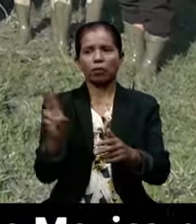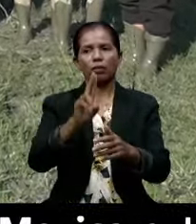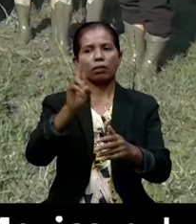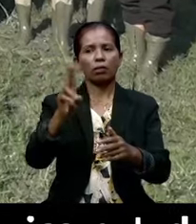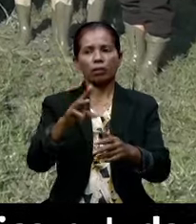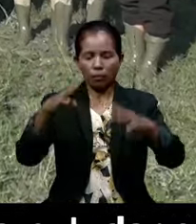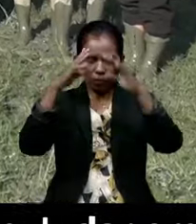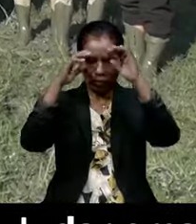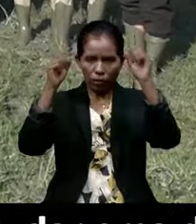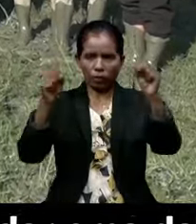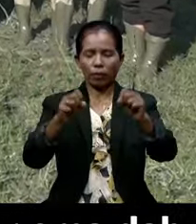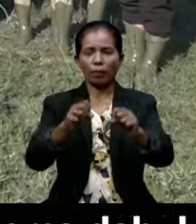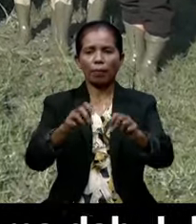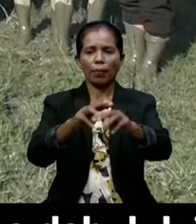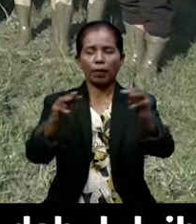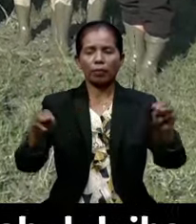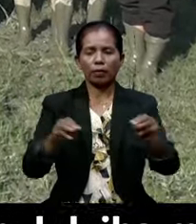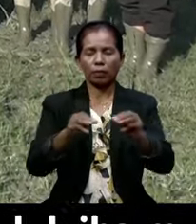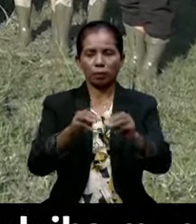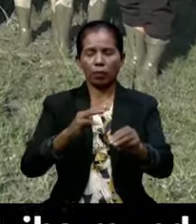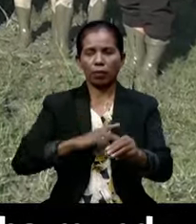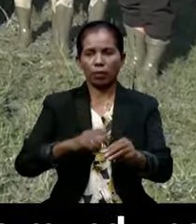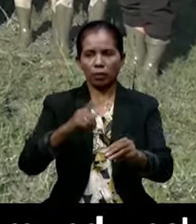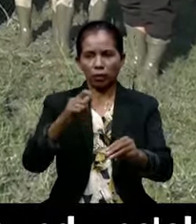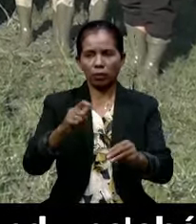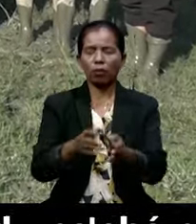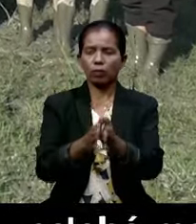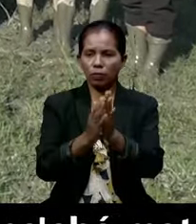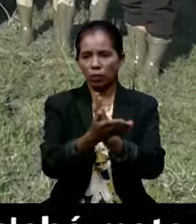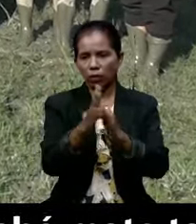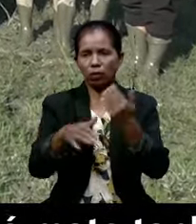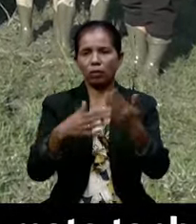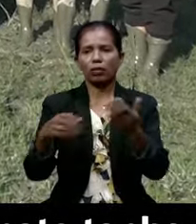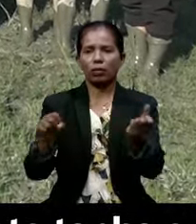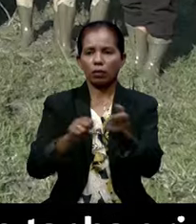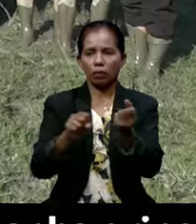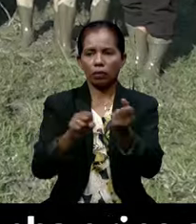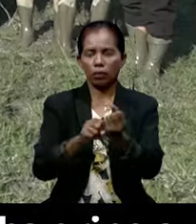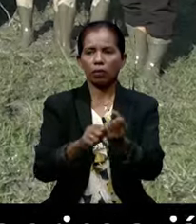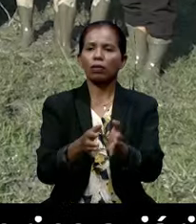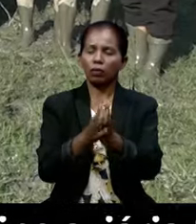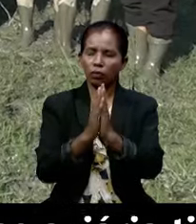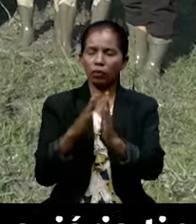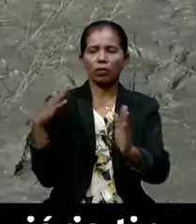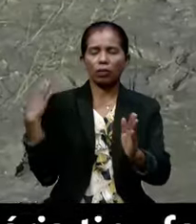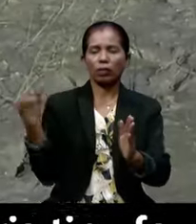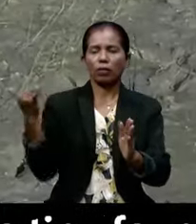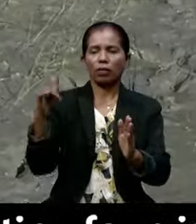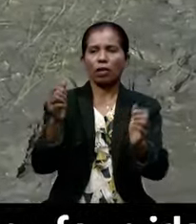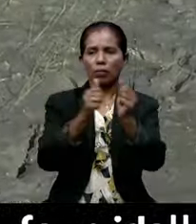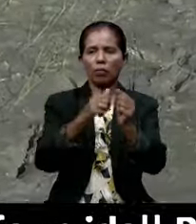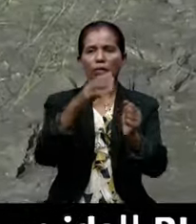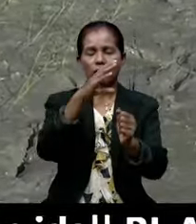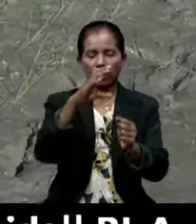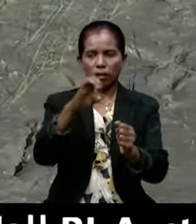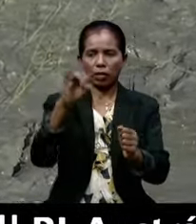autoridade munisipi umana tutu, direktur jeneral ministeri agrikultura, usi itu tuh kontribusi, atau hustan jovem barak, tamu tuh kosesi,